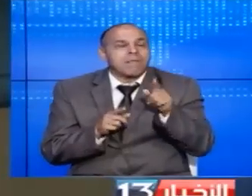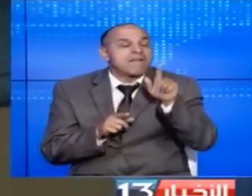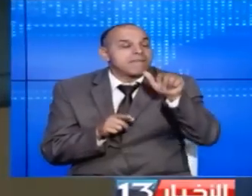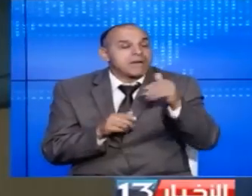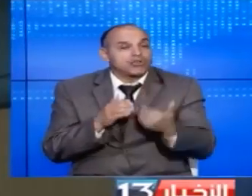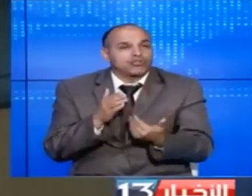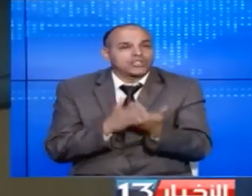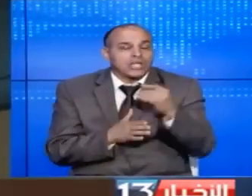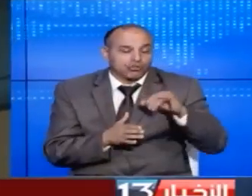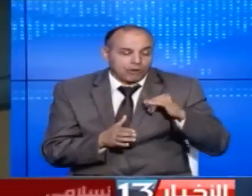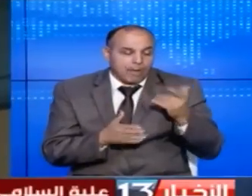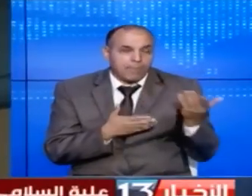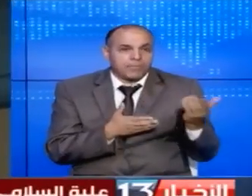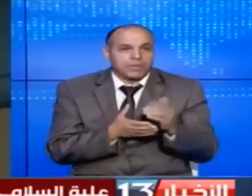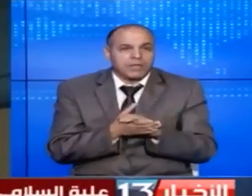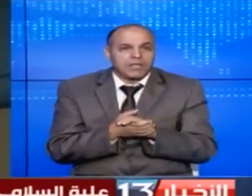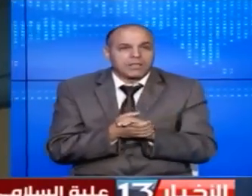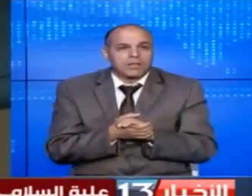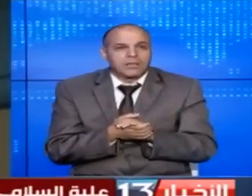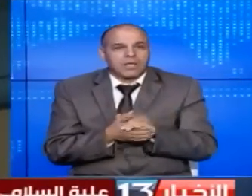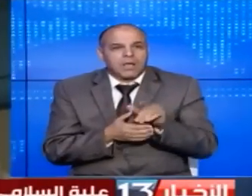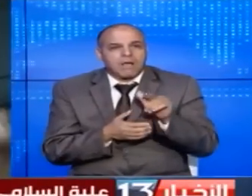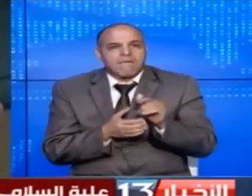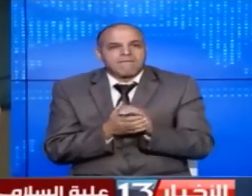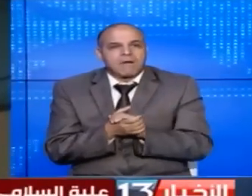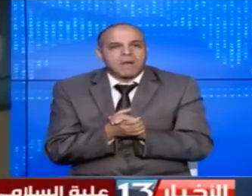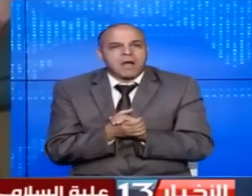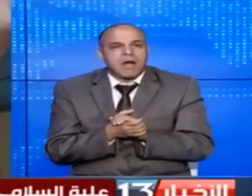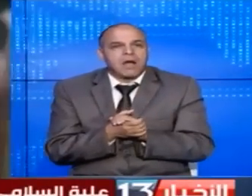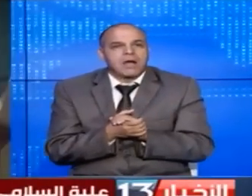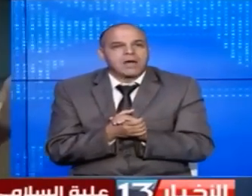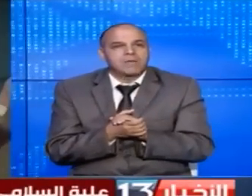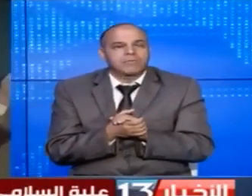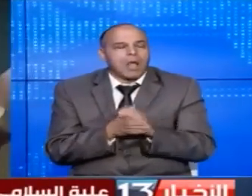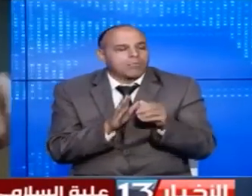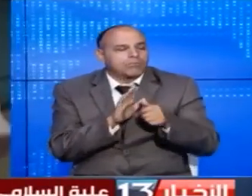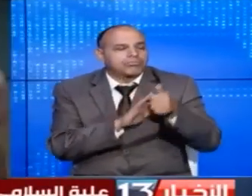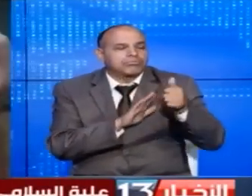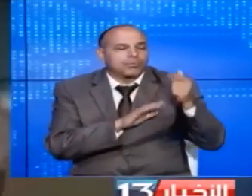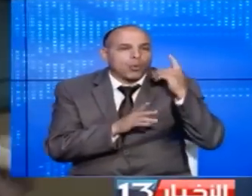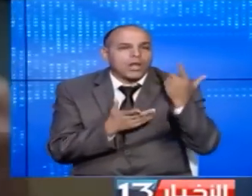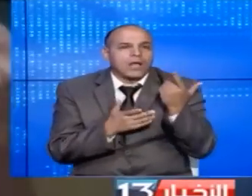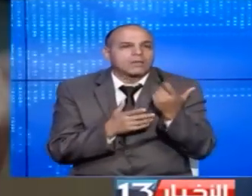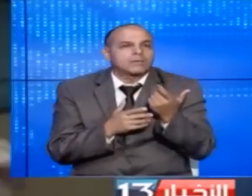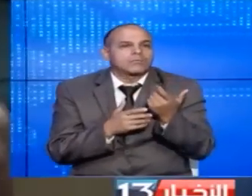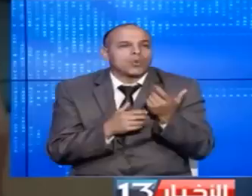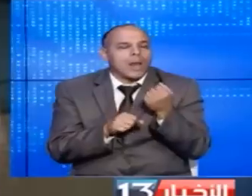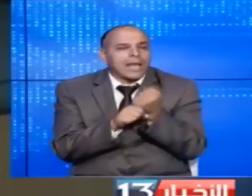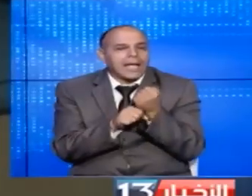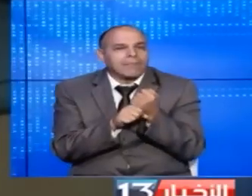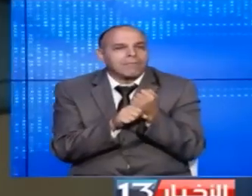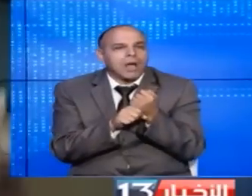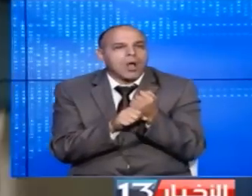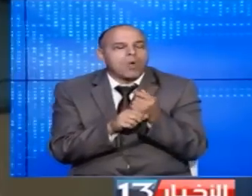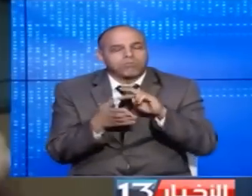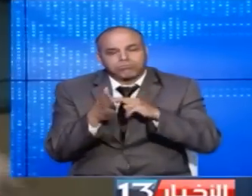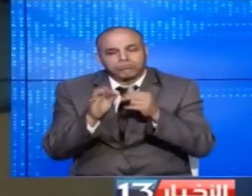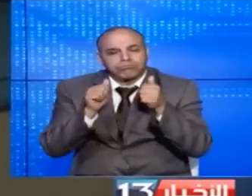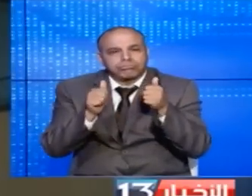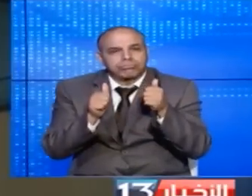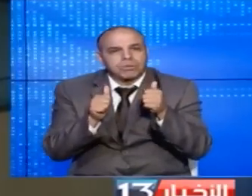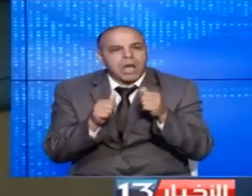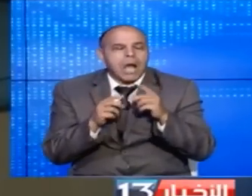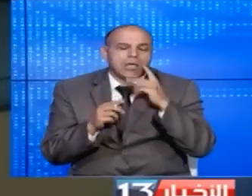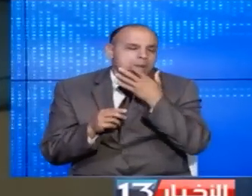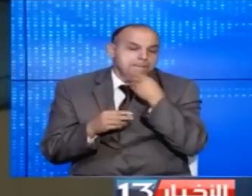في الشباب اللي فما النوسيون هذه متاع الامتياز والخدمة والإتقان، وهذا فريمون